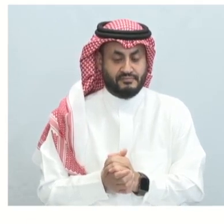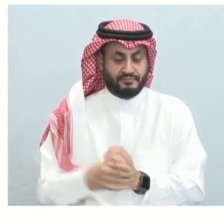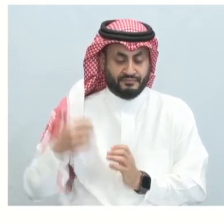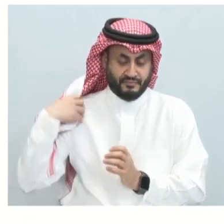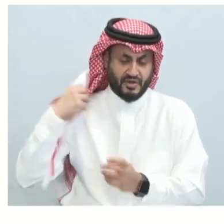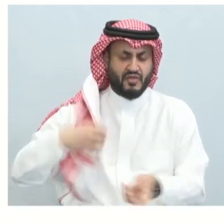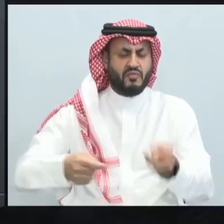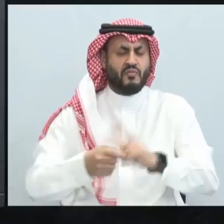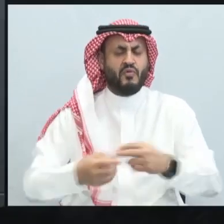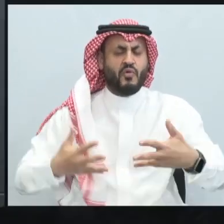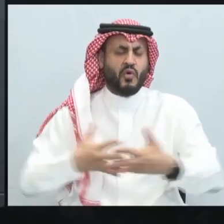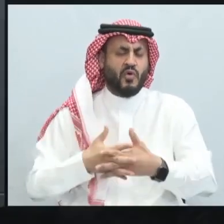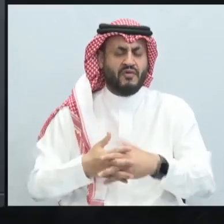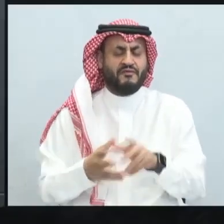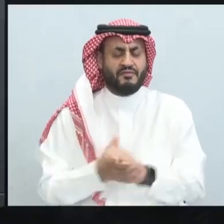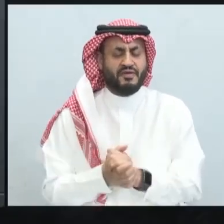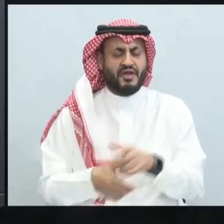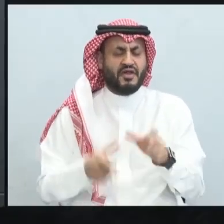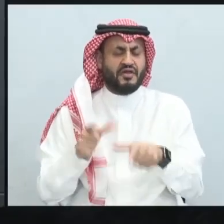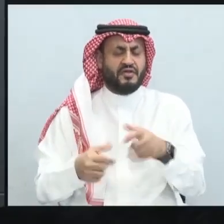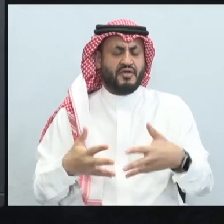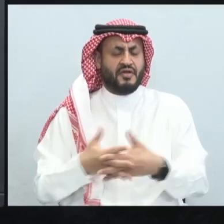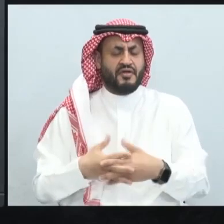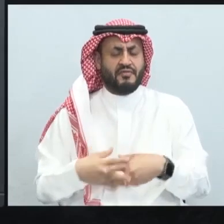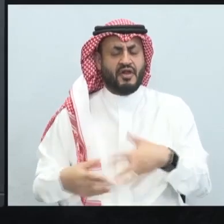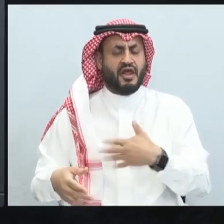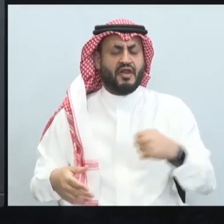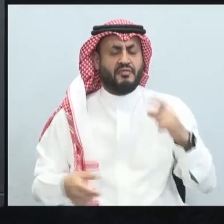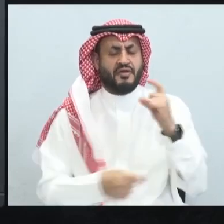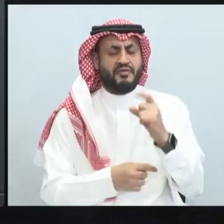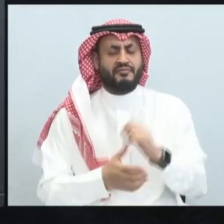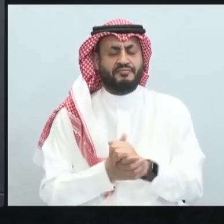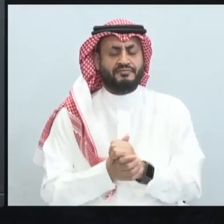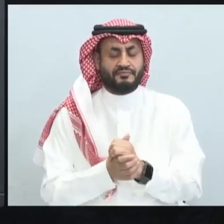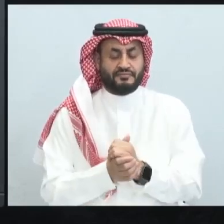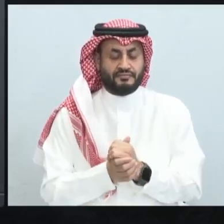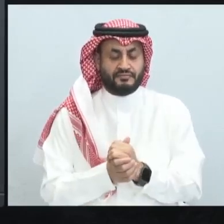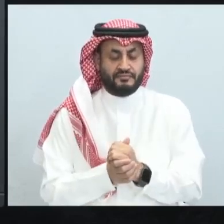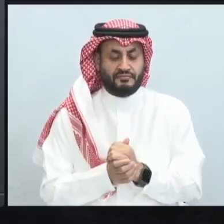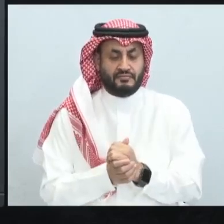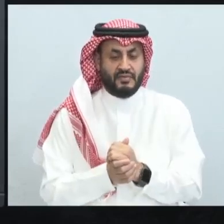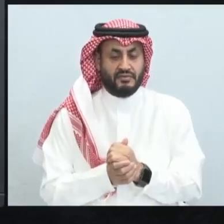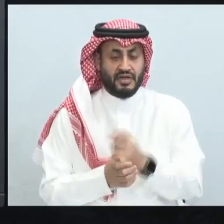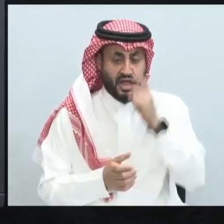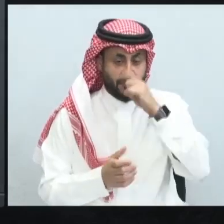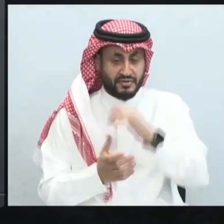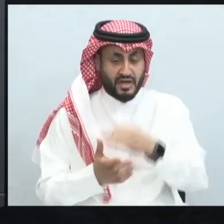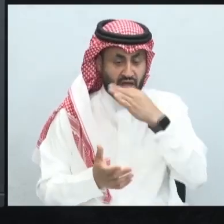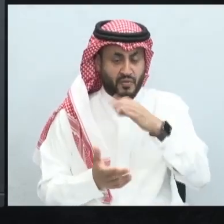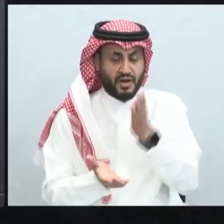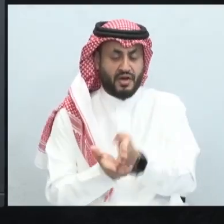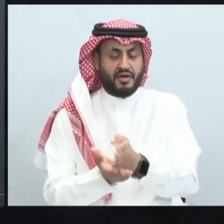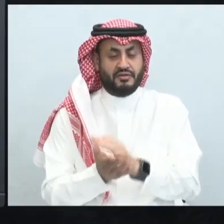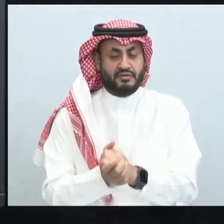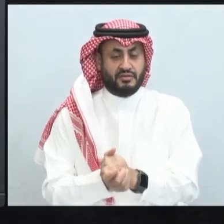الالفه والتالف فيما بين اهل الايمان لكن لابد ان يكون بقول الحق لانه اذا